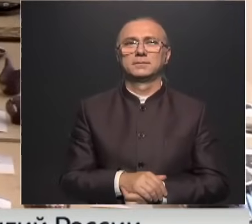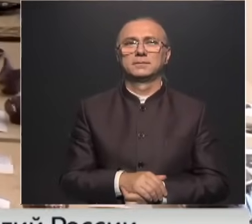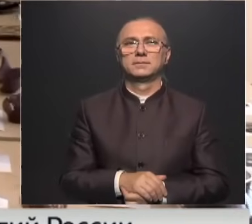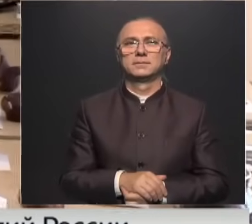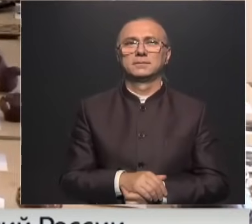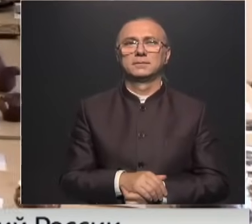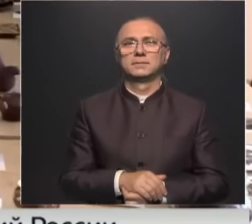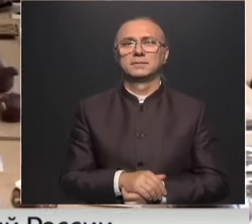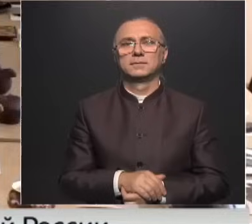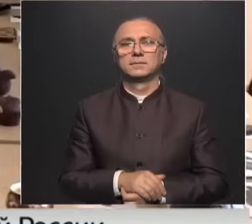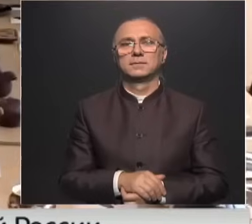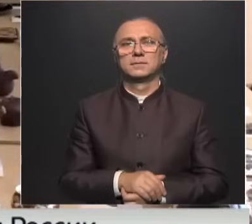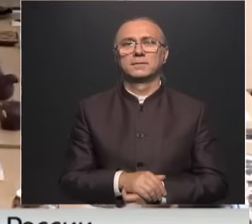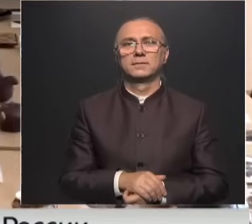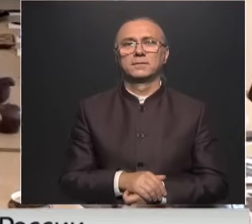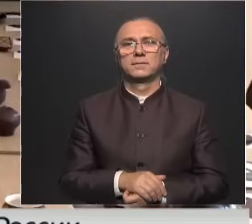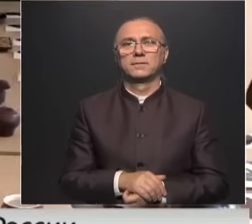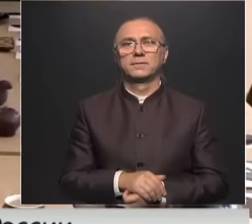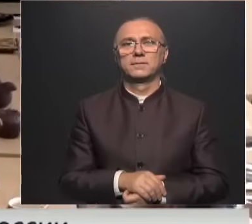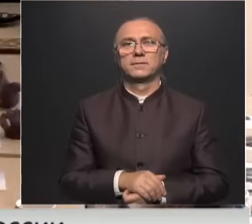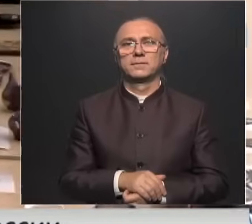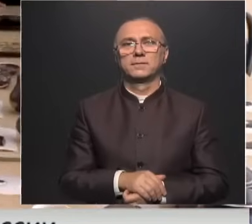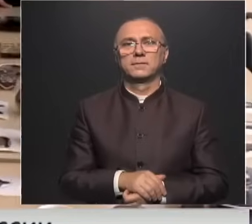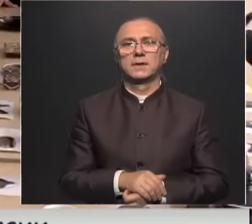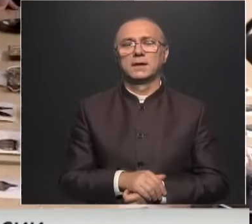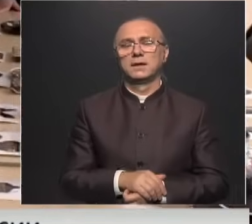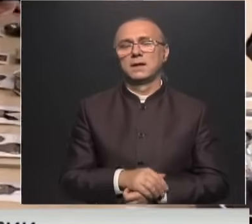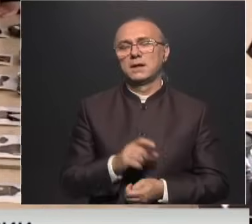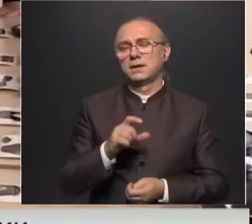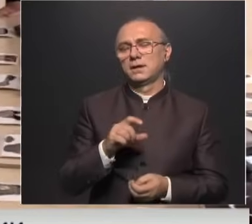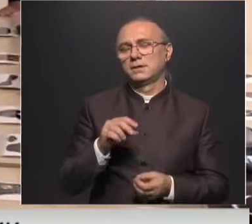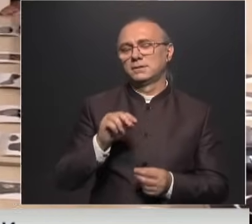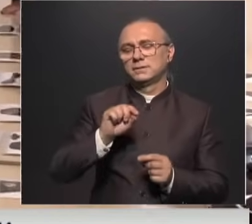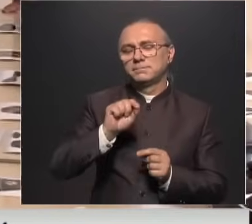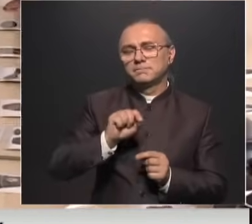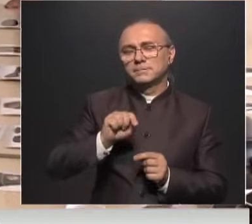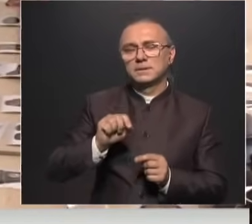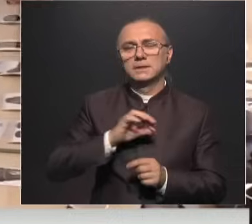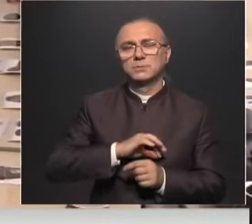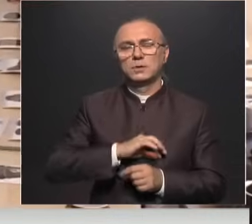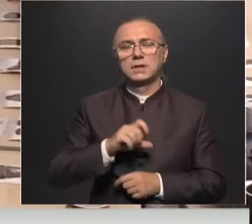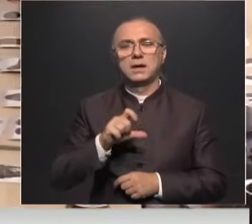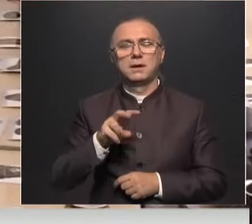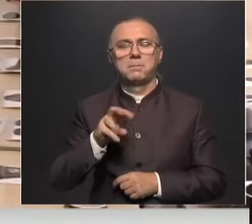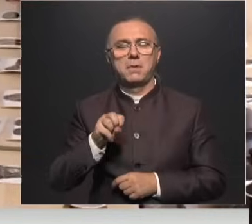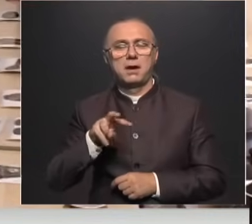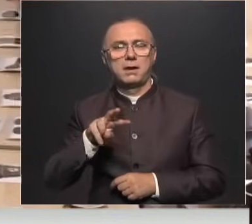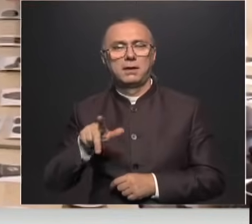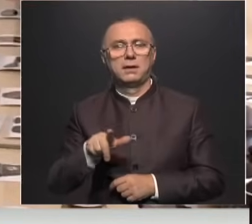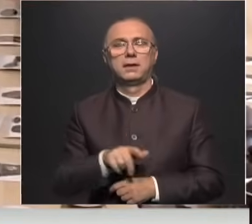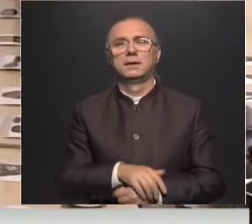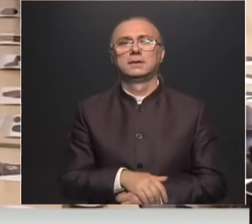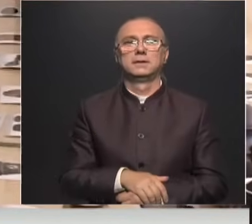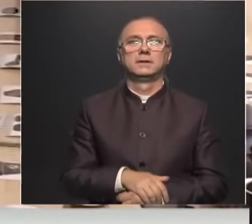который применяется у художников-эмальеров, перегородчатая эмаль и процарапывание. Здесь как раз такой прием сделан через